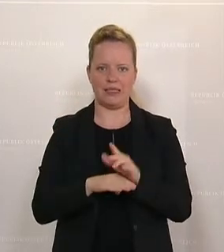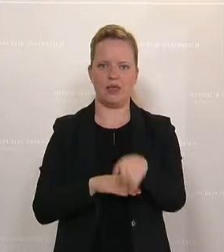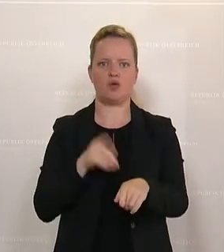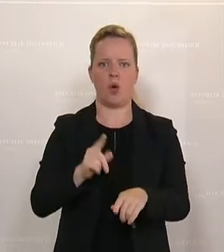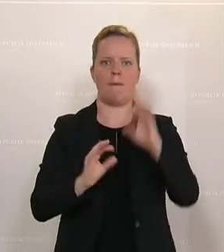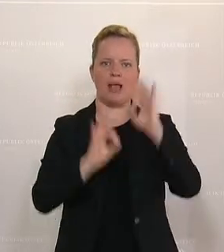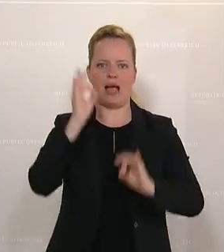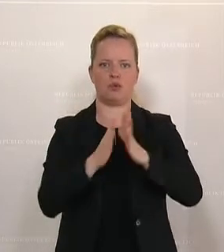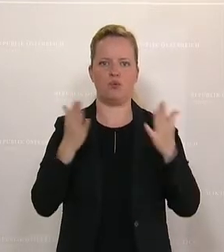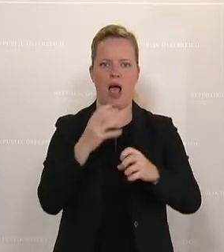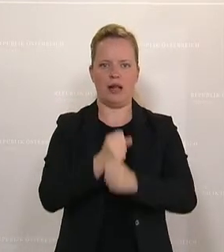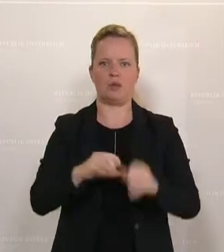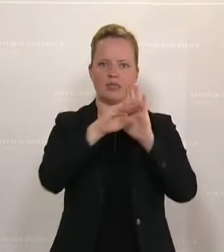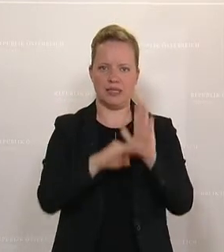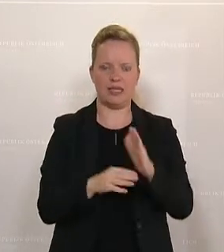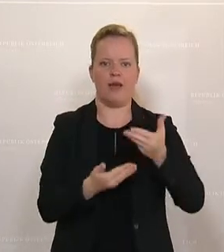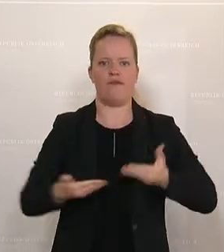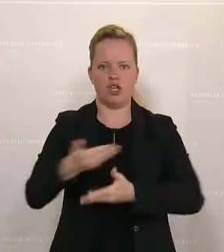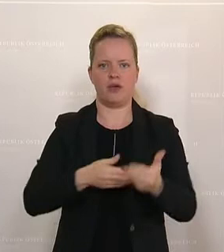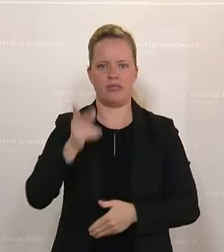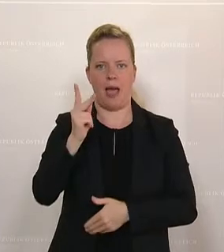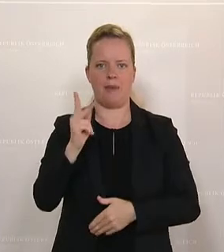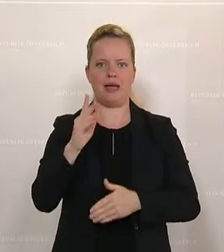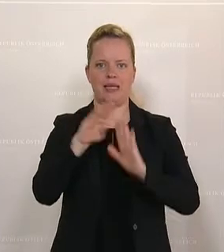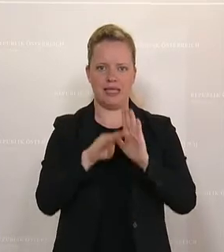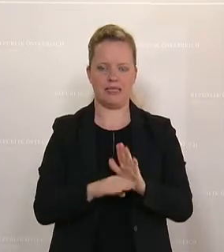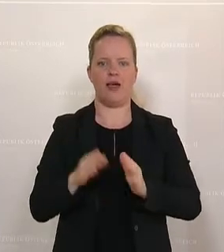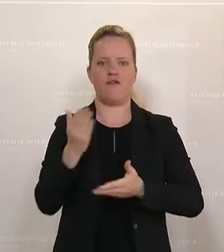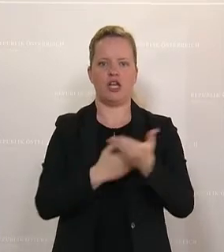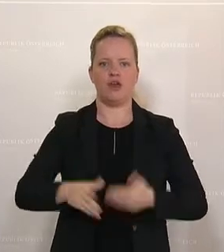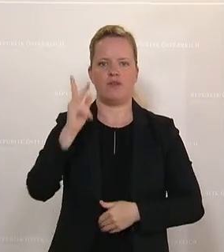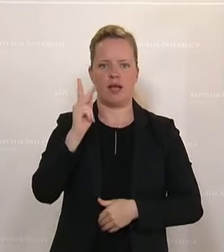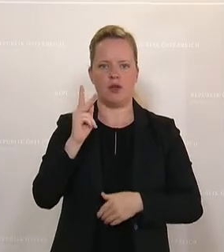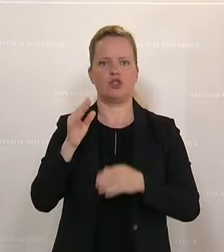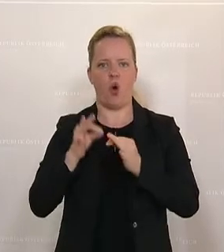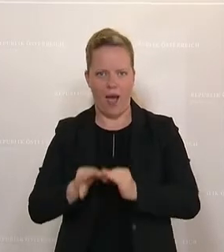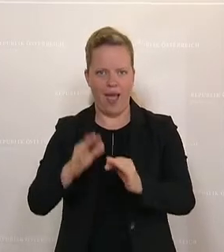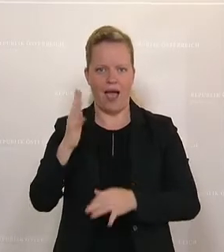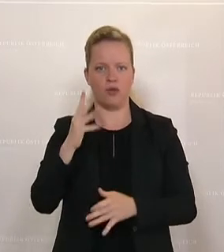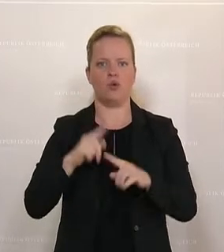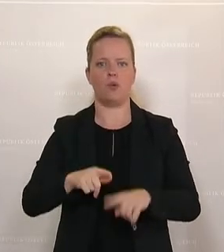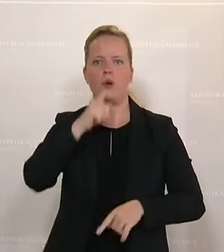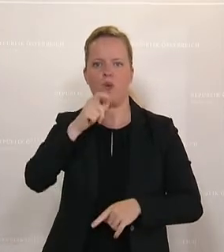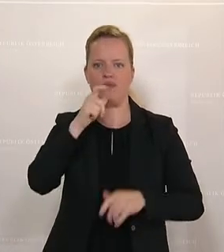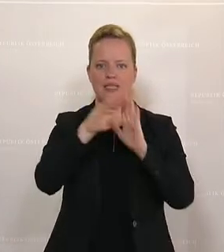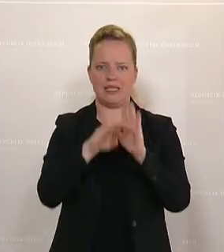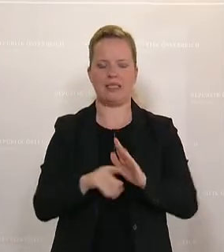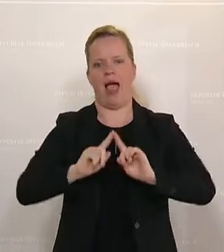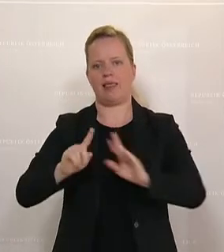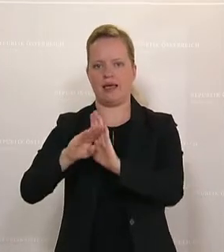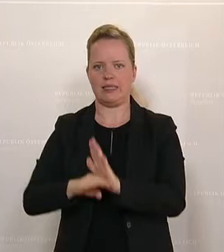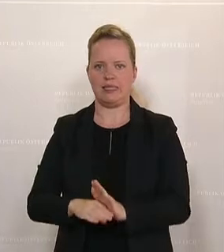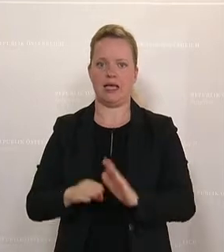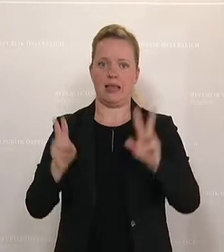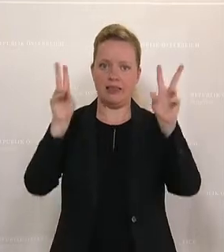Bilanzbuchhaltungsgesetz, das Wirtschaftskammergesetz, das Wirtschaftstreuhandberufsgesetz sowie weitere Gesetze geändert werden,